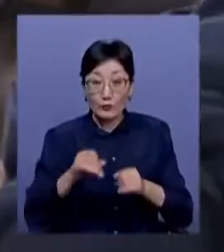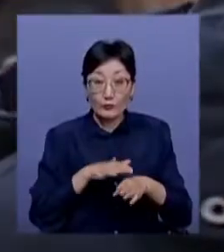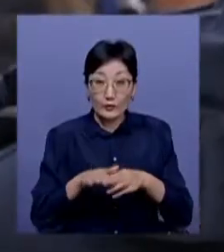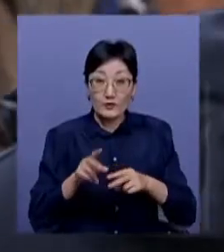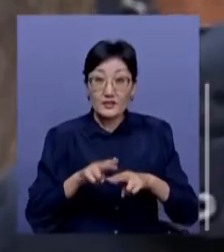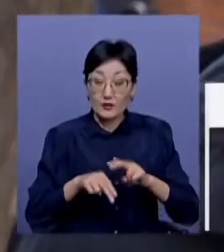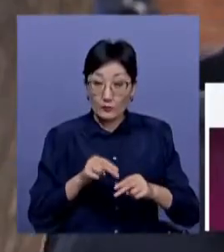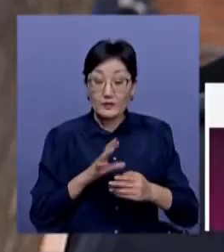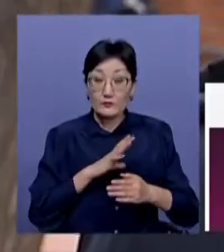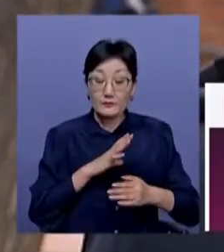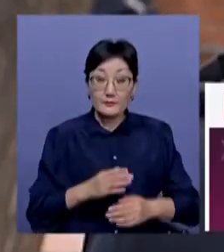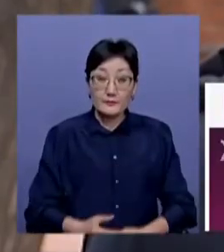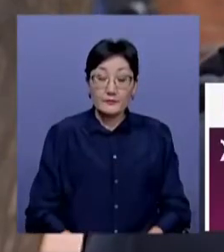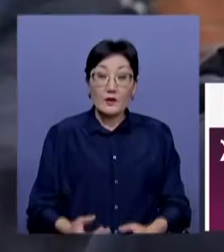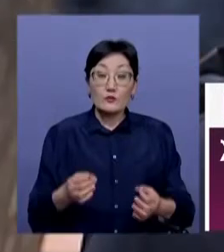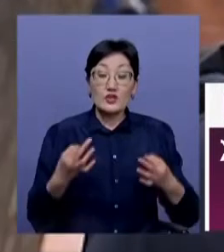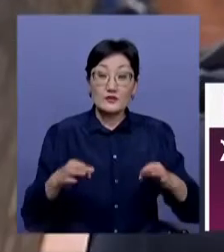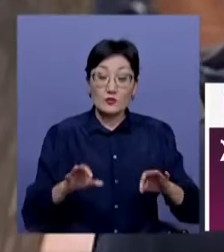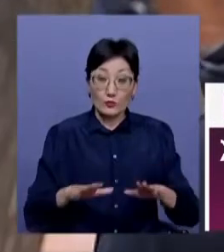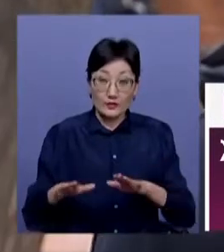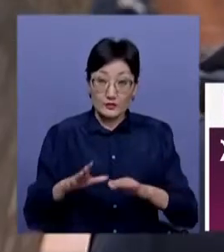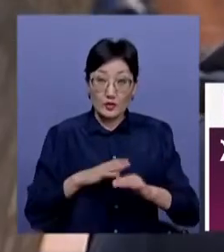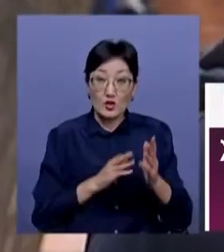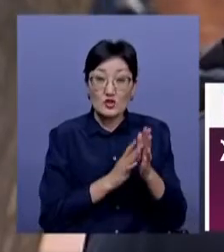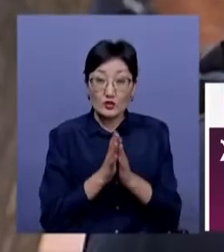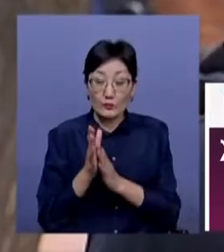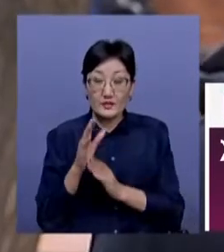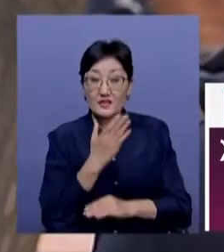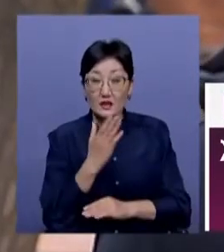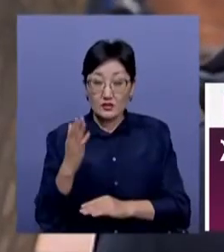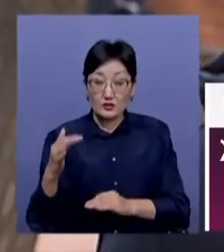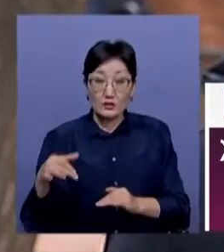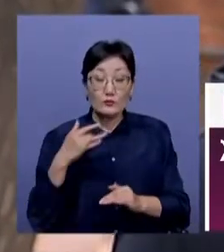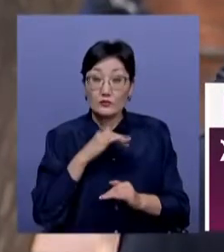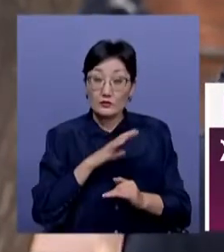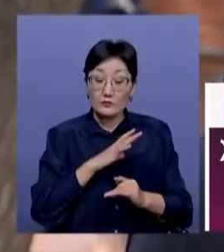Бұл жерде бос орын болды. Шөп өсіп кеткен, ағаш өсіп кеткен, соны